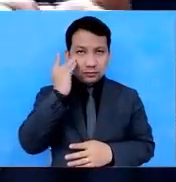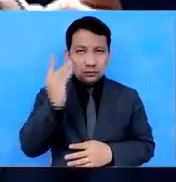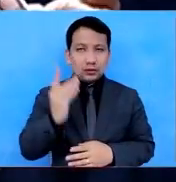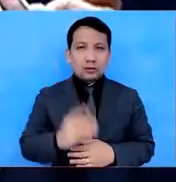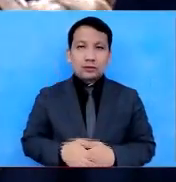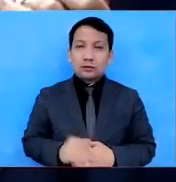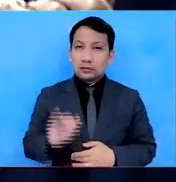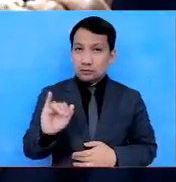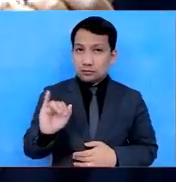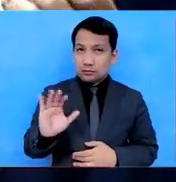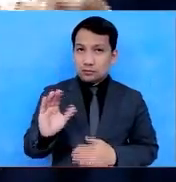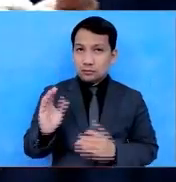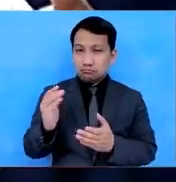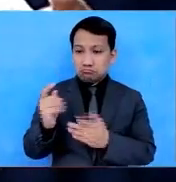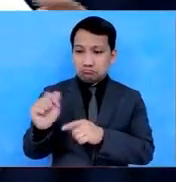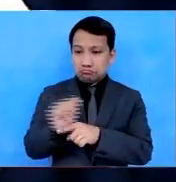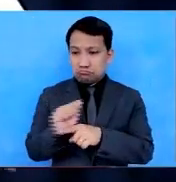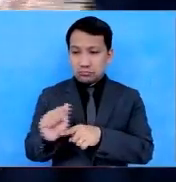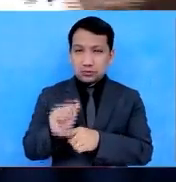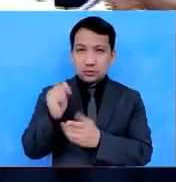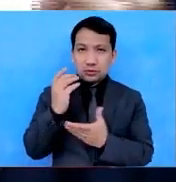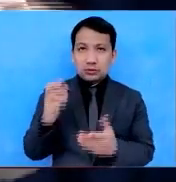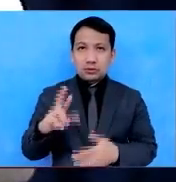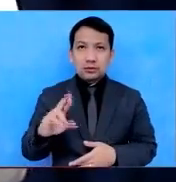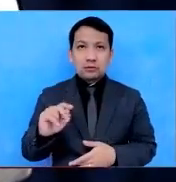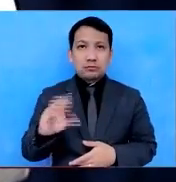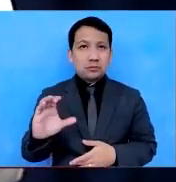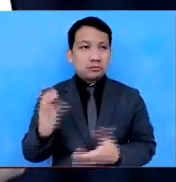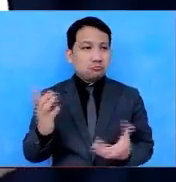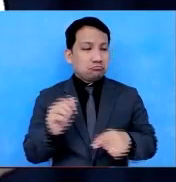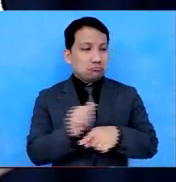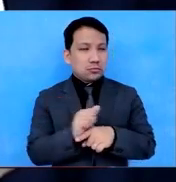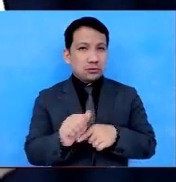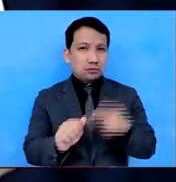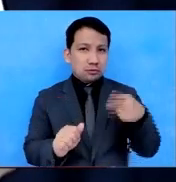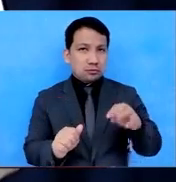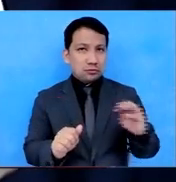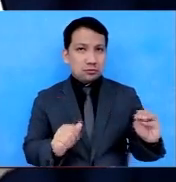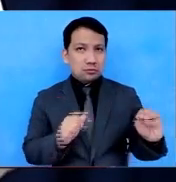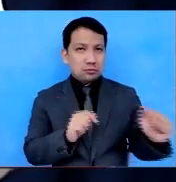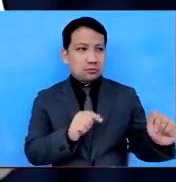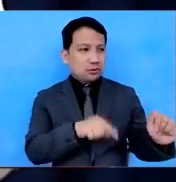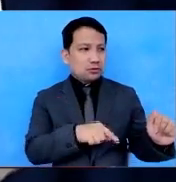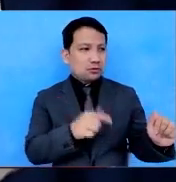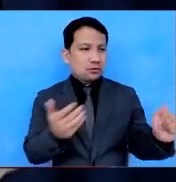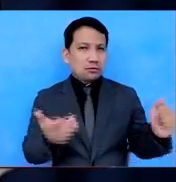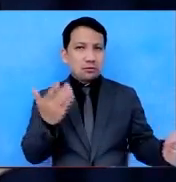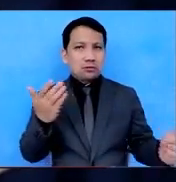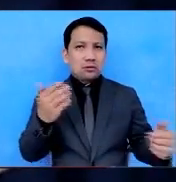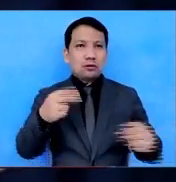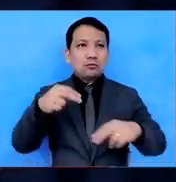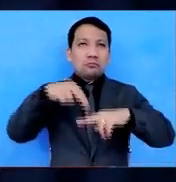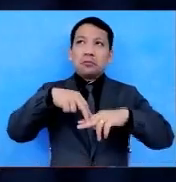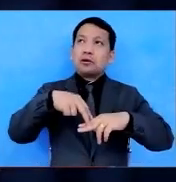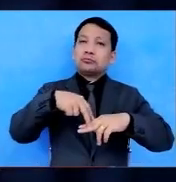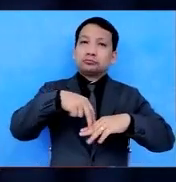wala akong training sa ROTC, wala akong training sa PMA, eh baka